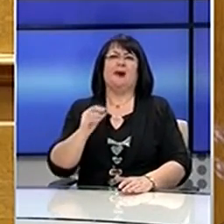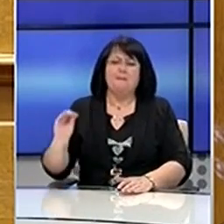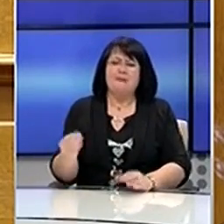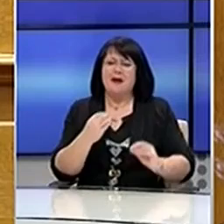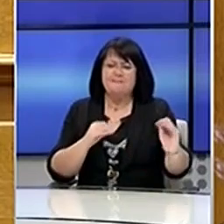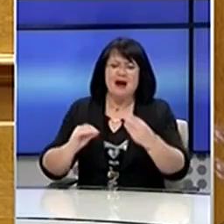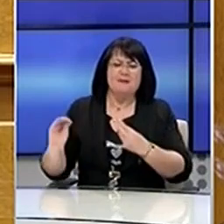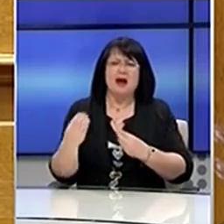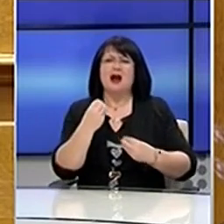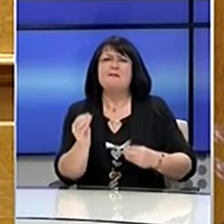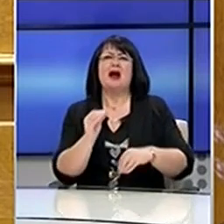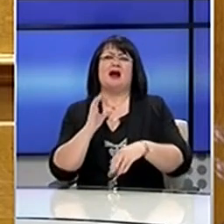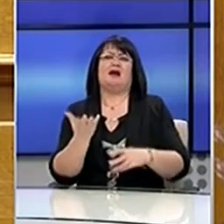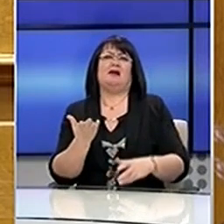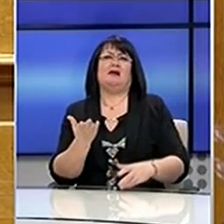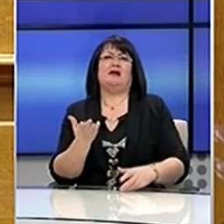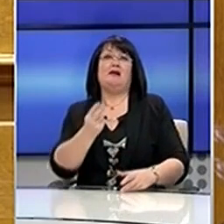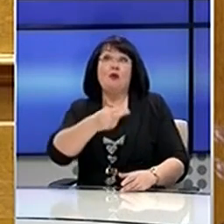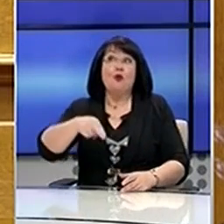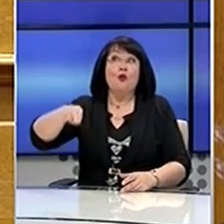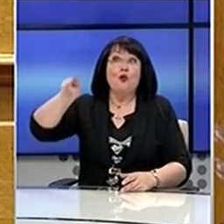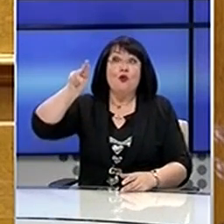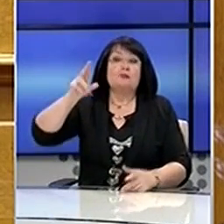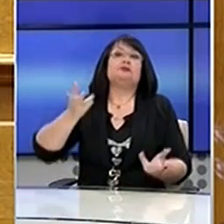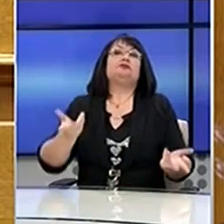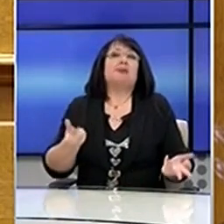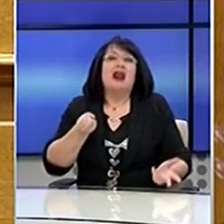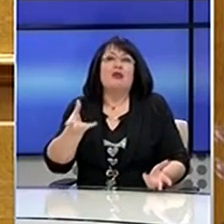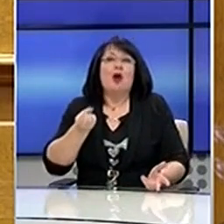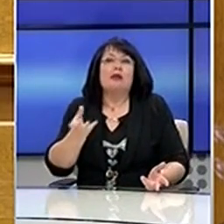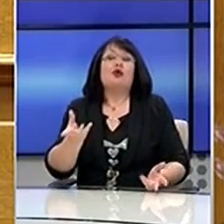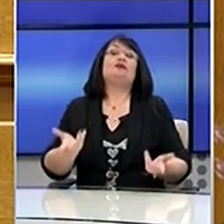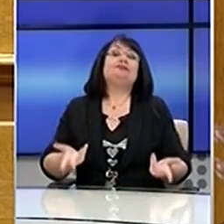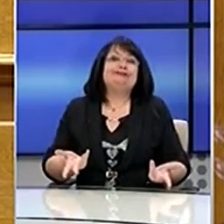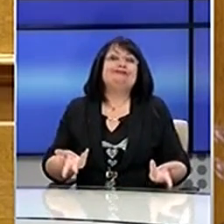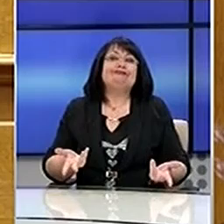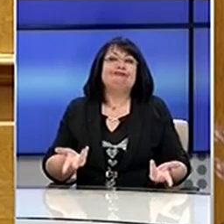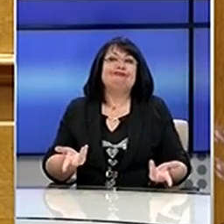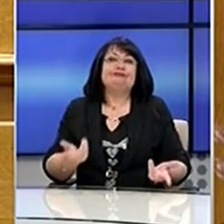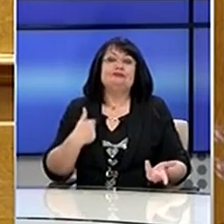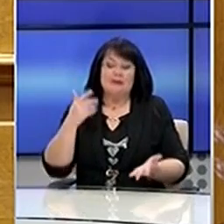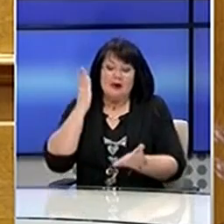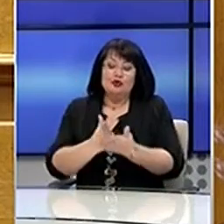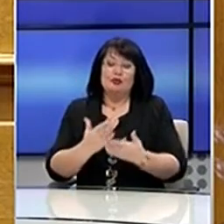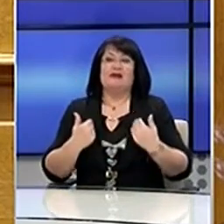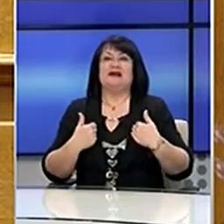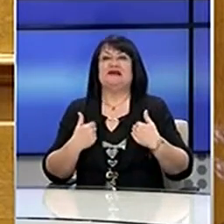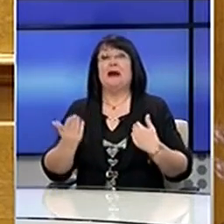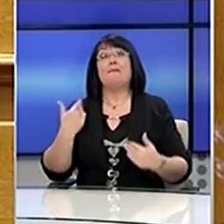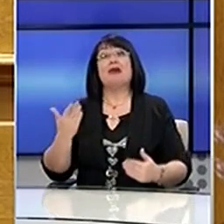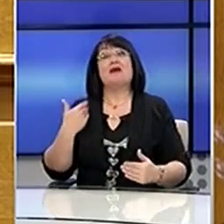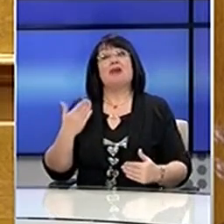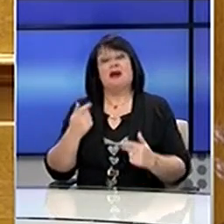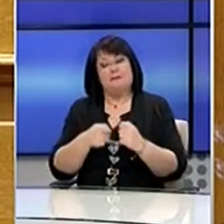να το κάνω λίγες μέρες αφότου είχαμε δρομολογήσει το προηγούμενο πακέτο